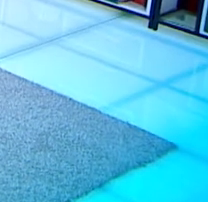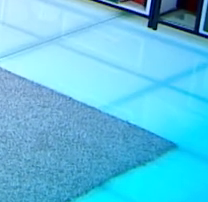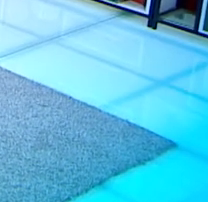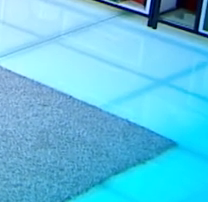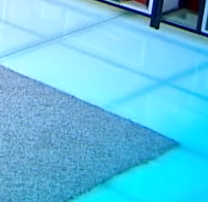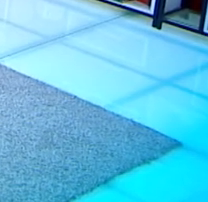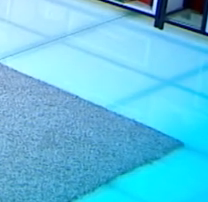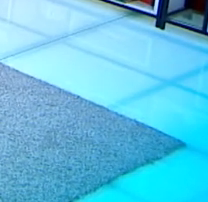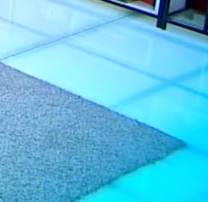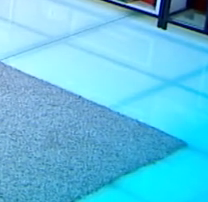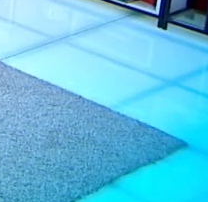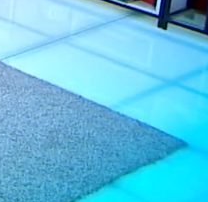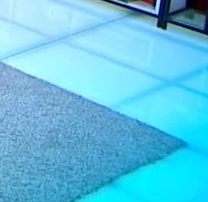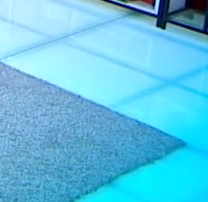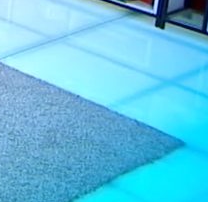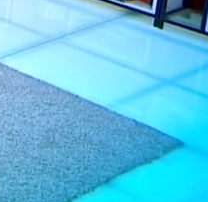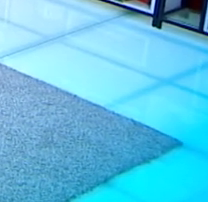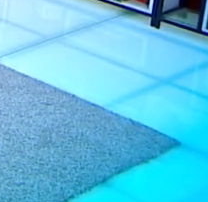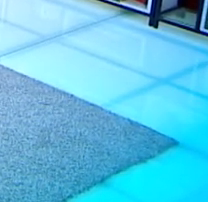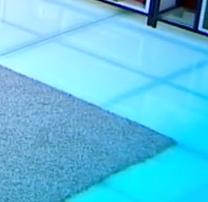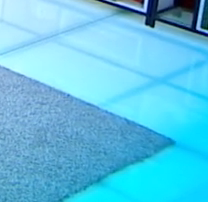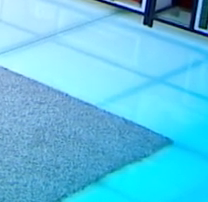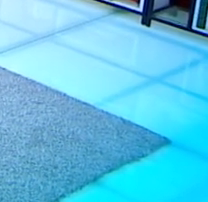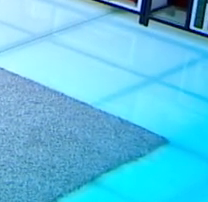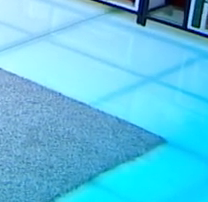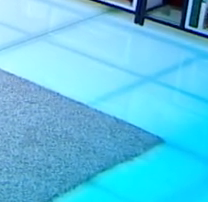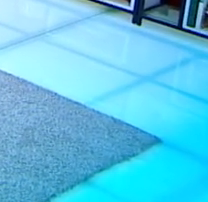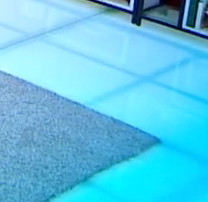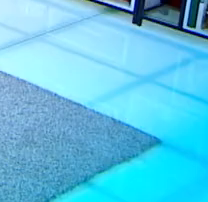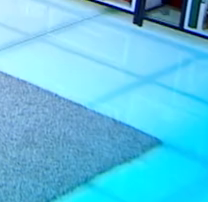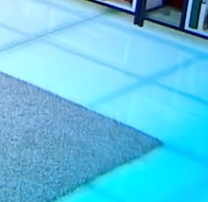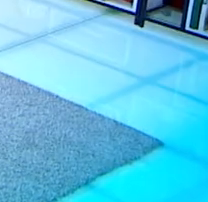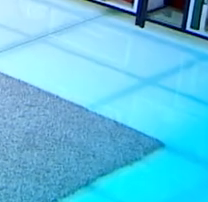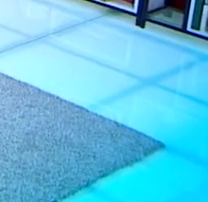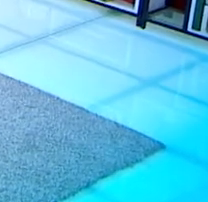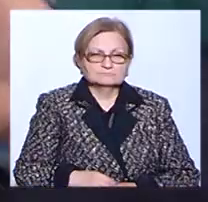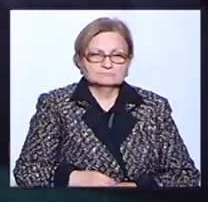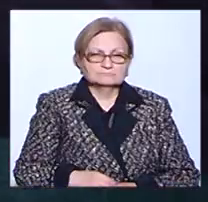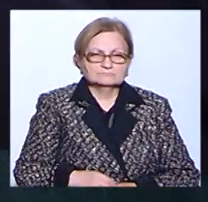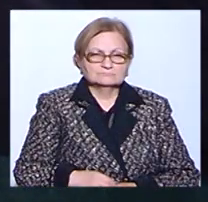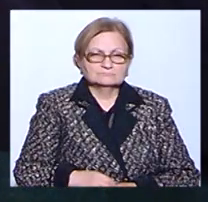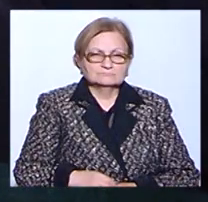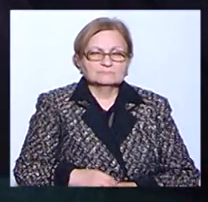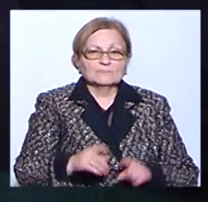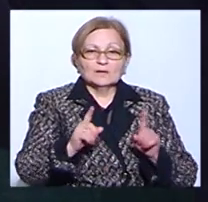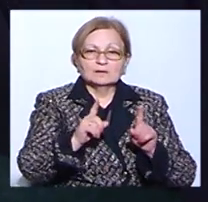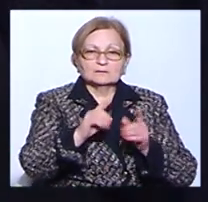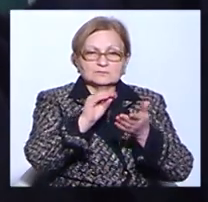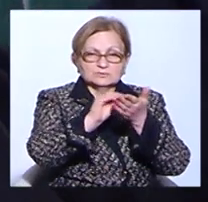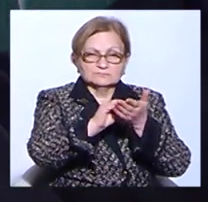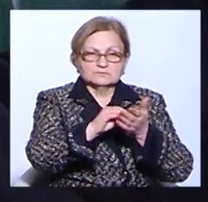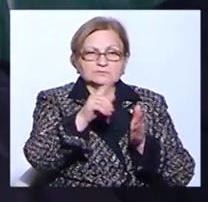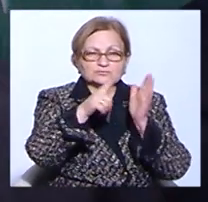4 მე-4-ს დამატებული 3 მე-4-ი. კი ბატონო. სწორედ არის 4 მე-7-ი. აი რა ჩავწერე მე აქ